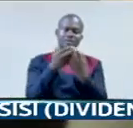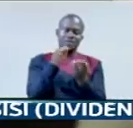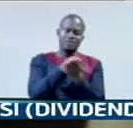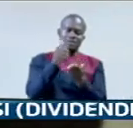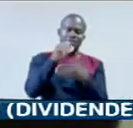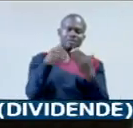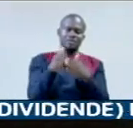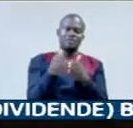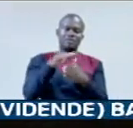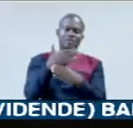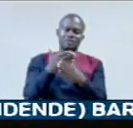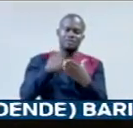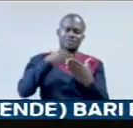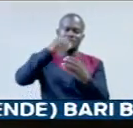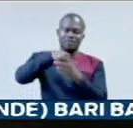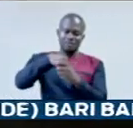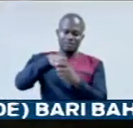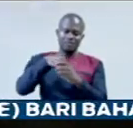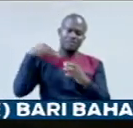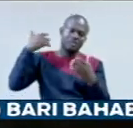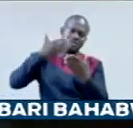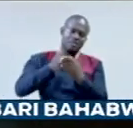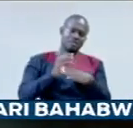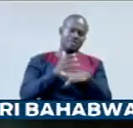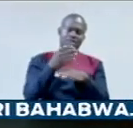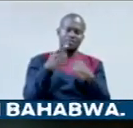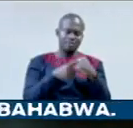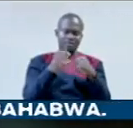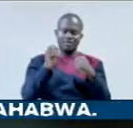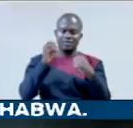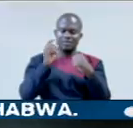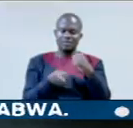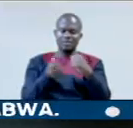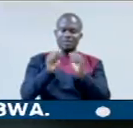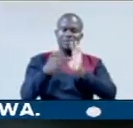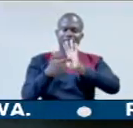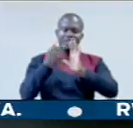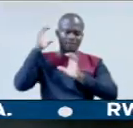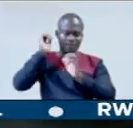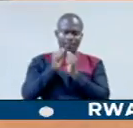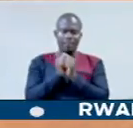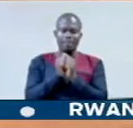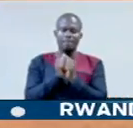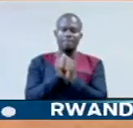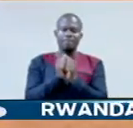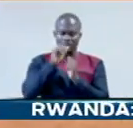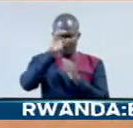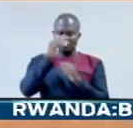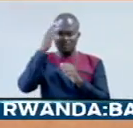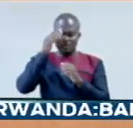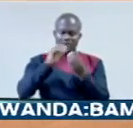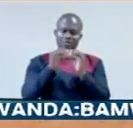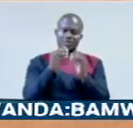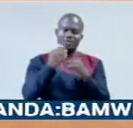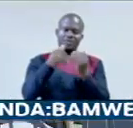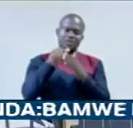zabo ndetse n'imigabane bayifitemo kugeza ubu bakabaka 1600 nibo bagaragaje ayo makuru twashatse kumenya umubare